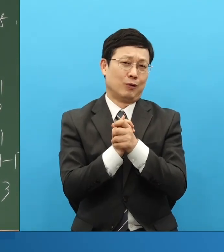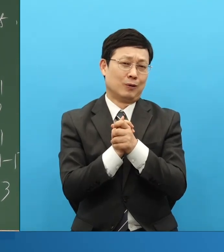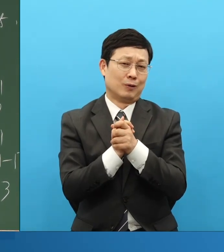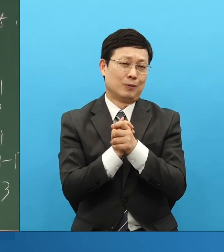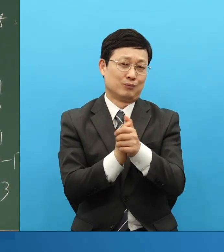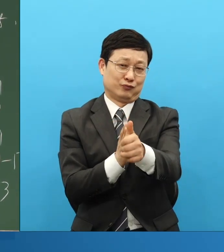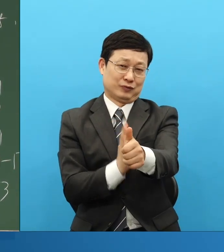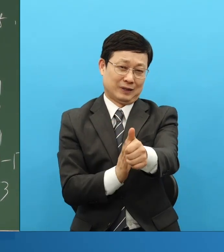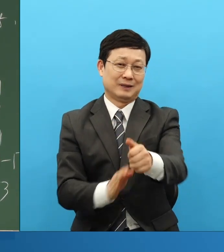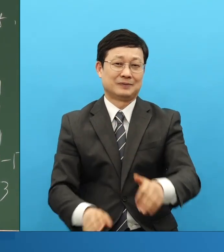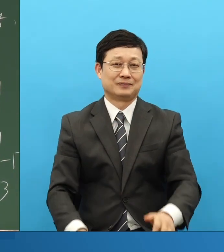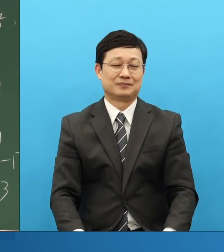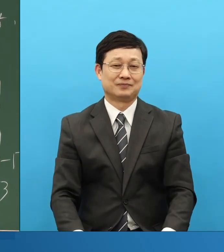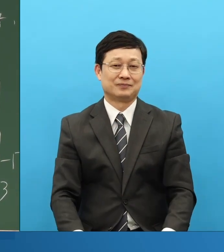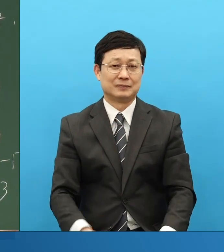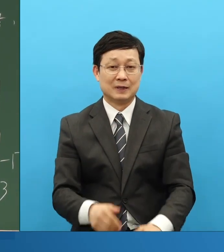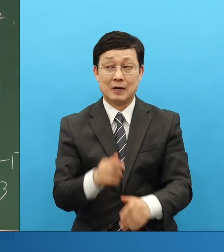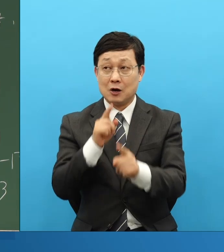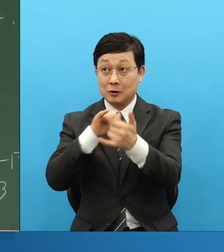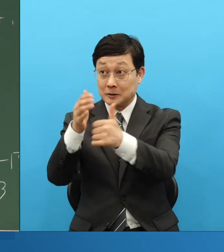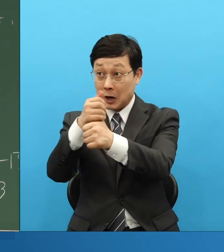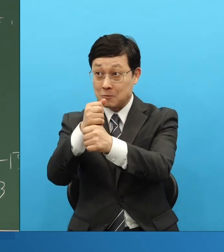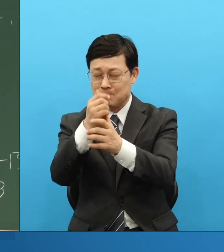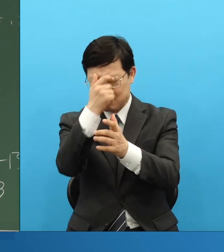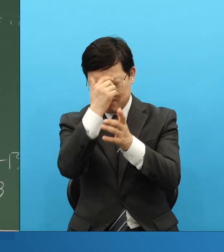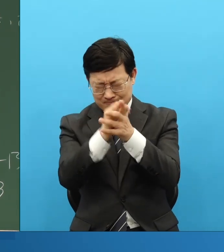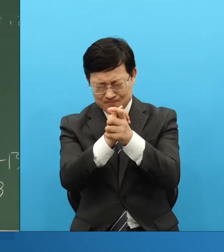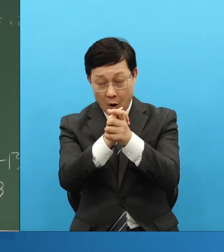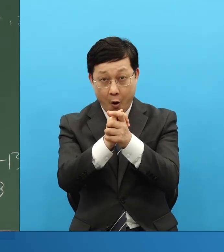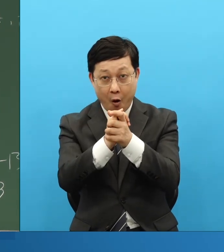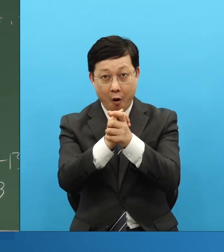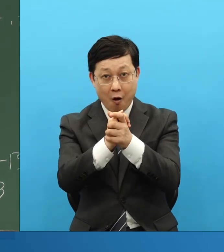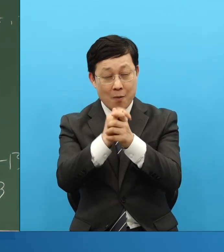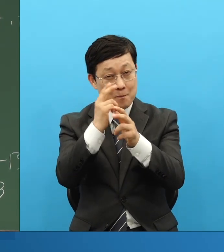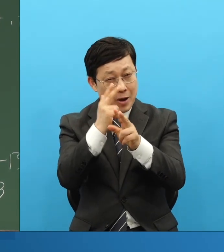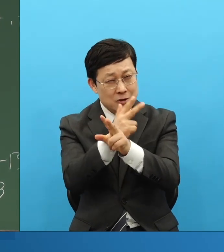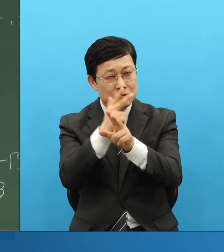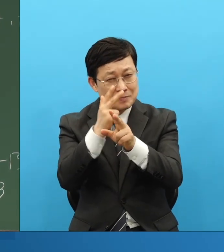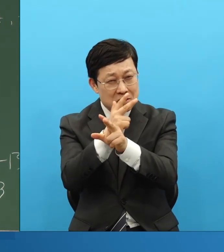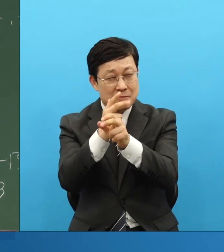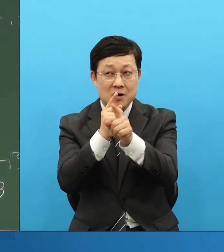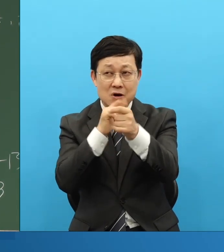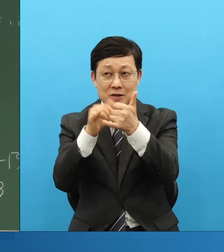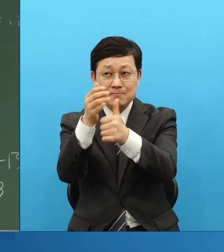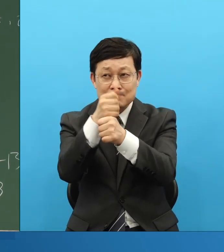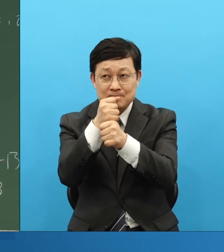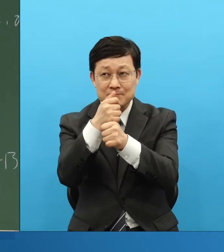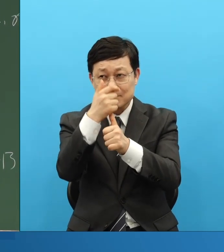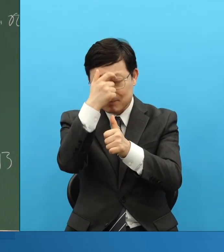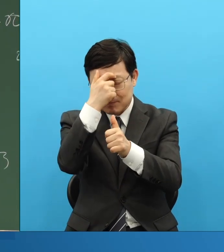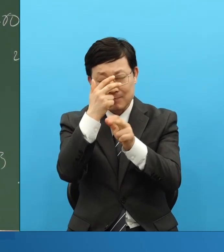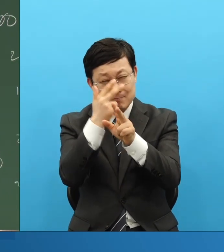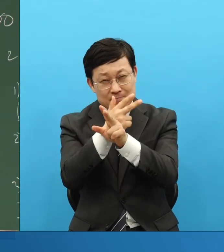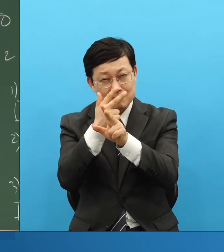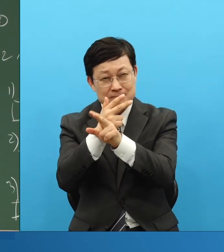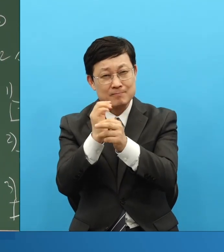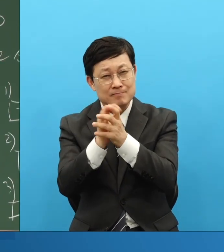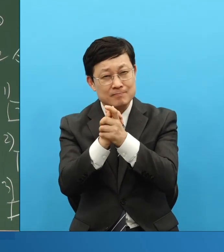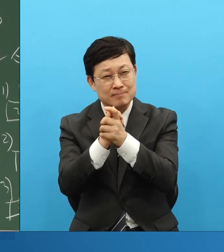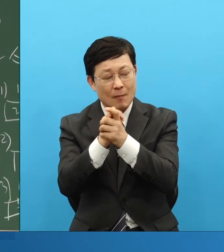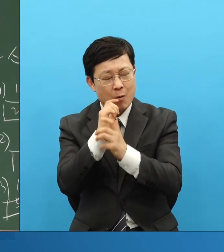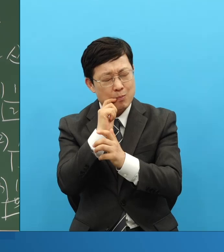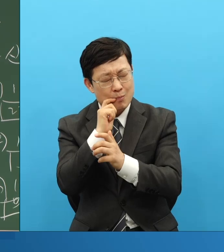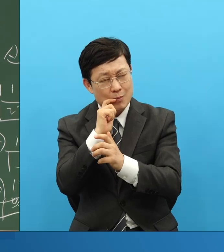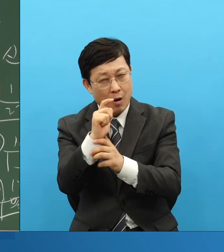do concentrated prayer. 자, 그러면 주일마다 예배 때마다 이게 잡힐 겁니다. Then every Sunday, every time you worship, you'll be able to catch on to this. 신기하게 응답 오는